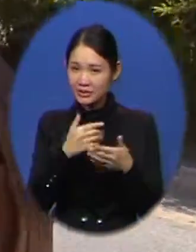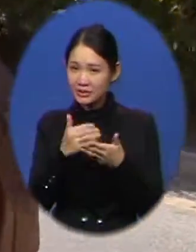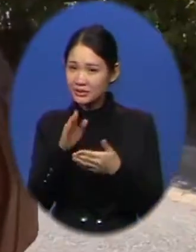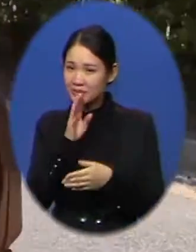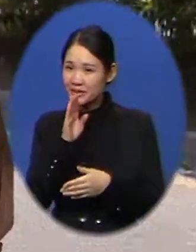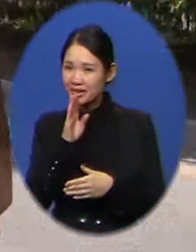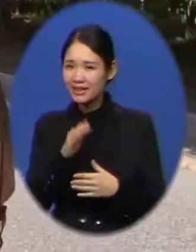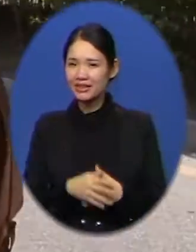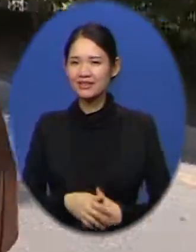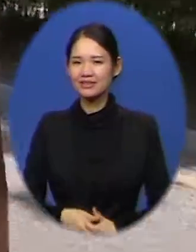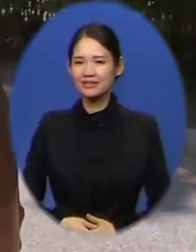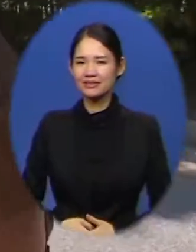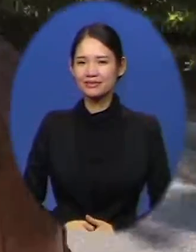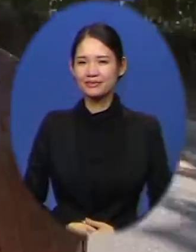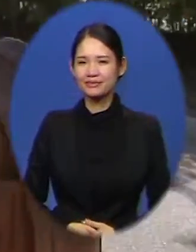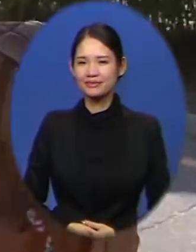네.